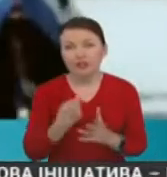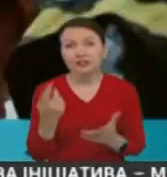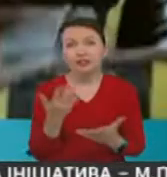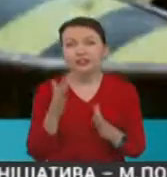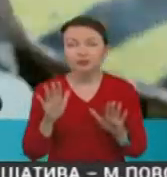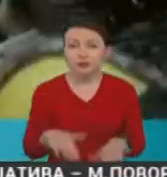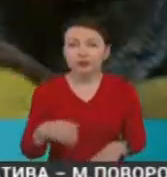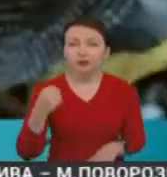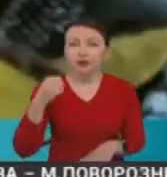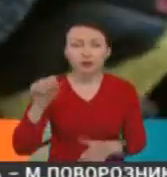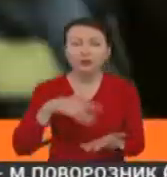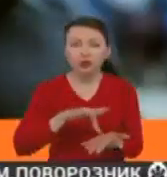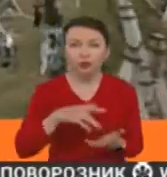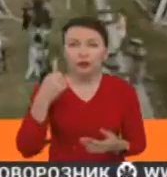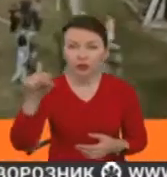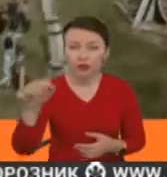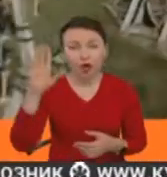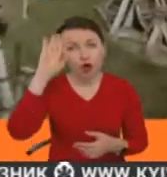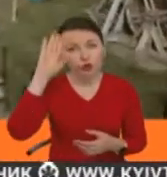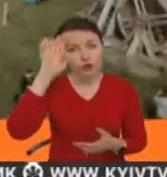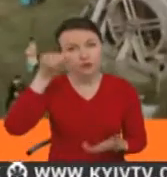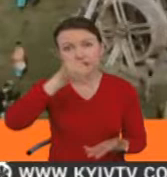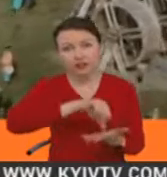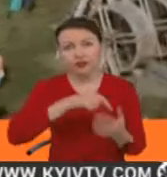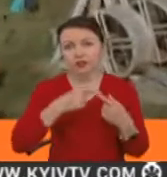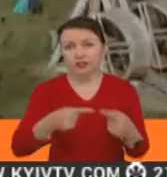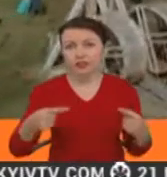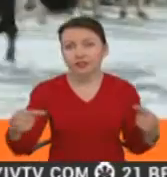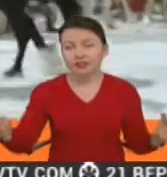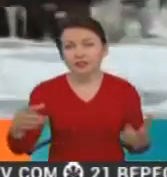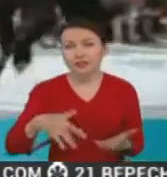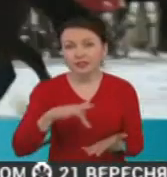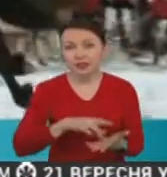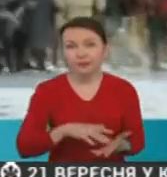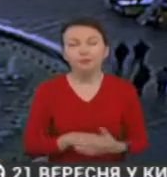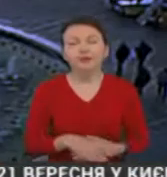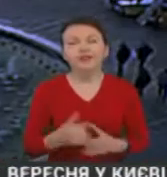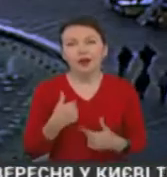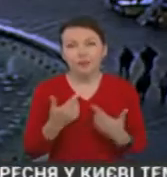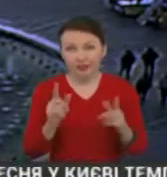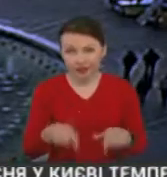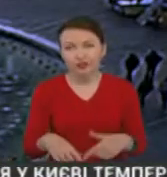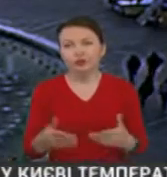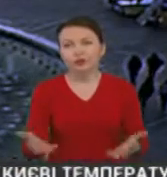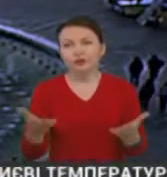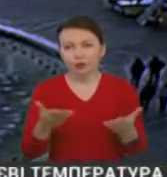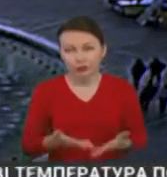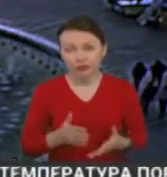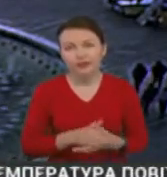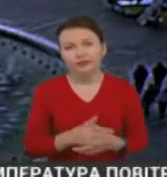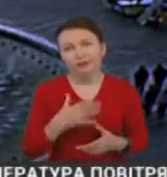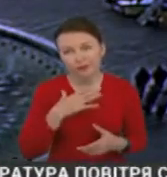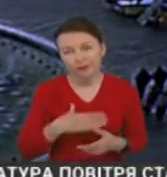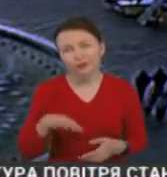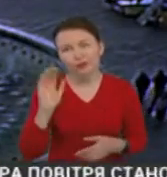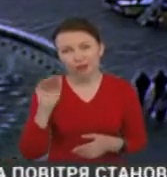місто перемогло, адже хлопці представляють різні міста України. Ми теж будемо запрошувати, через брак часу мусимо з вами